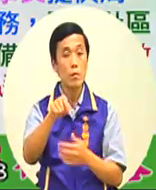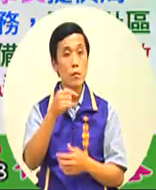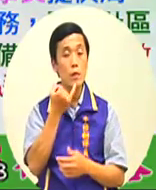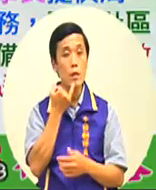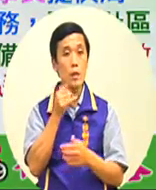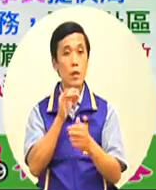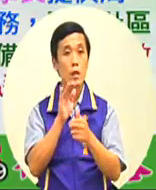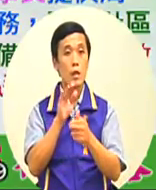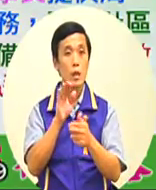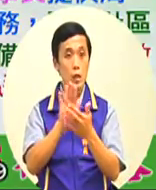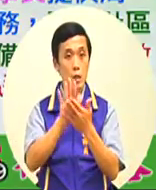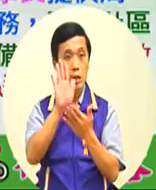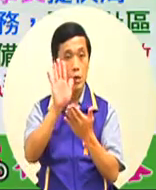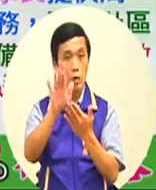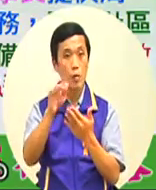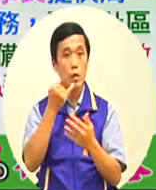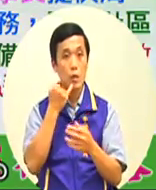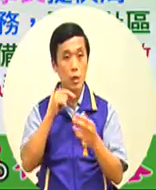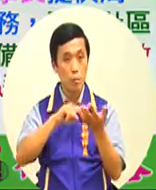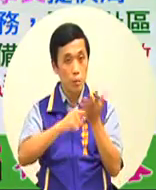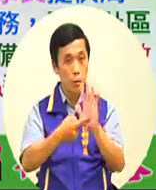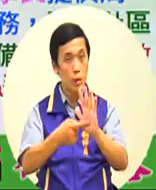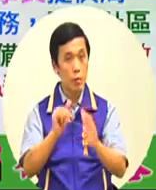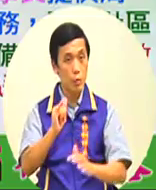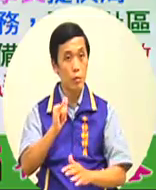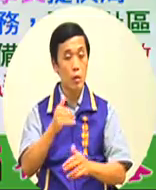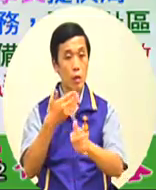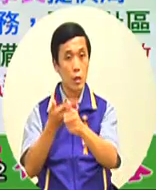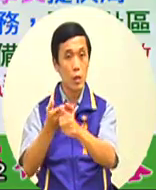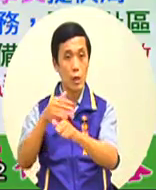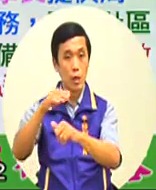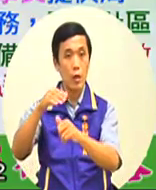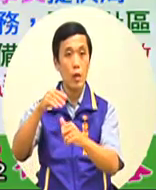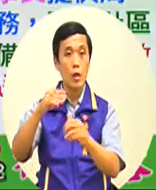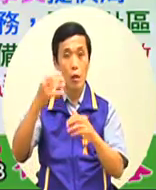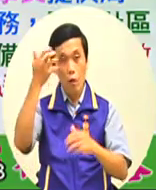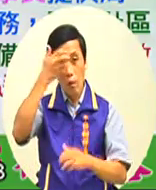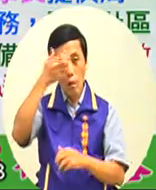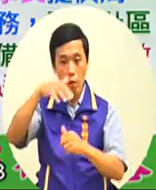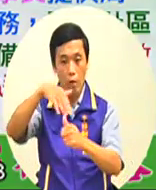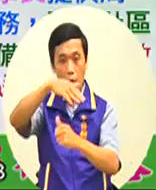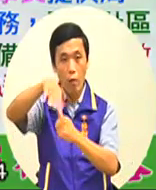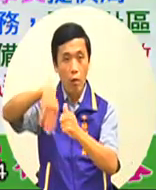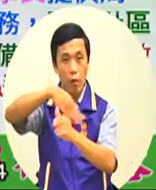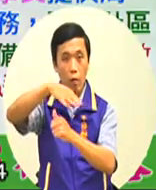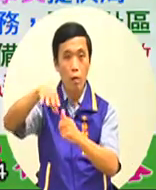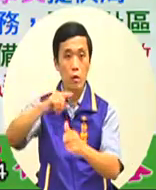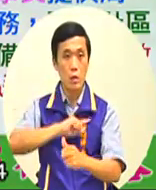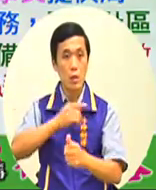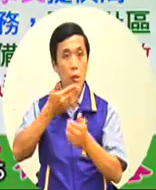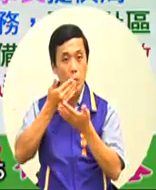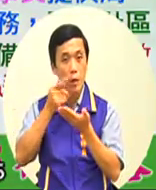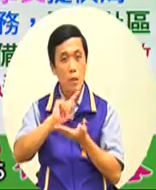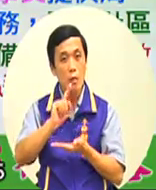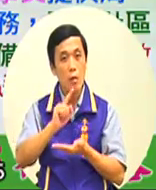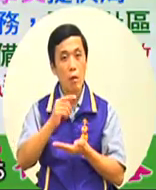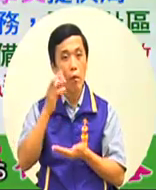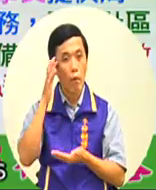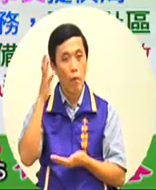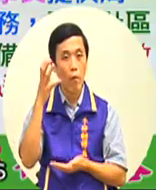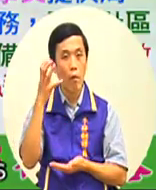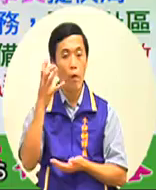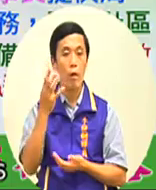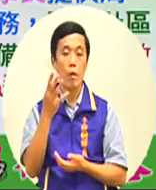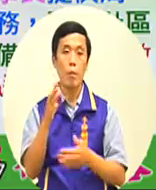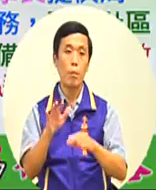到非常好哦。它让独居老人不必为餐食烦恼，哦，那因为咱台湾